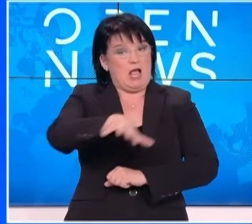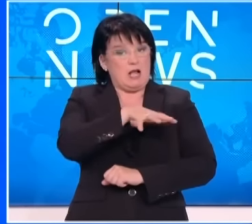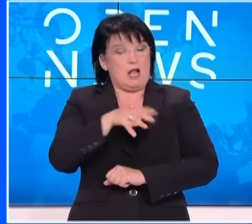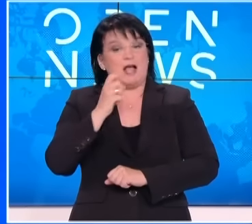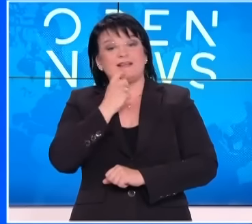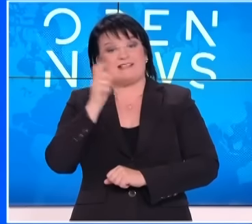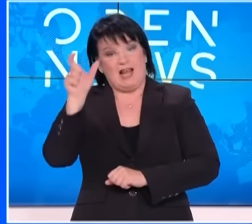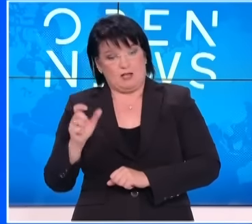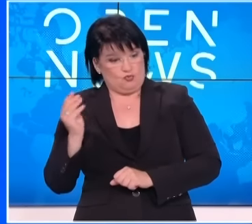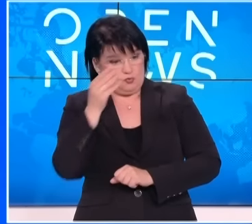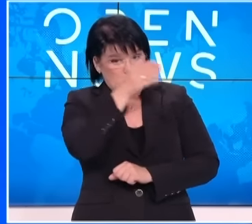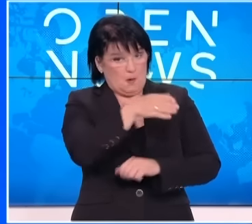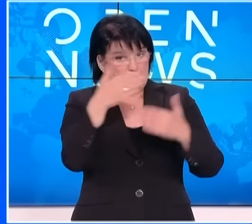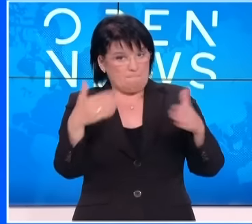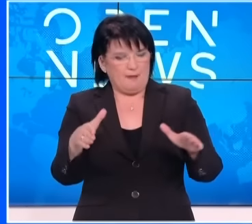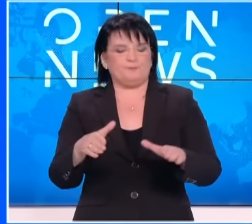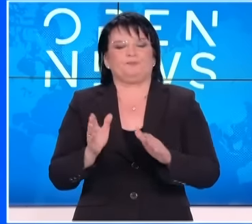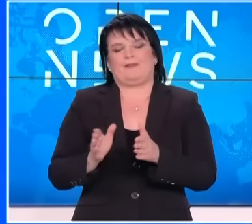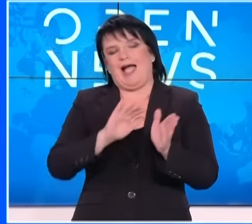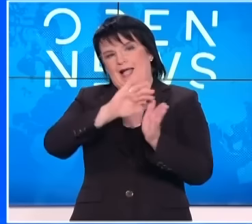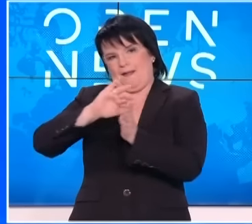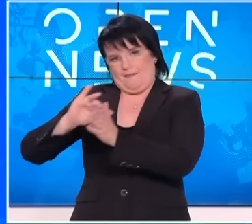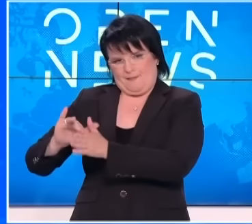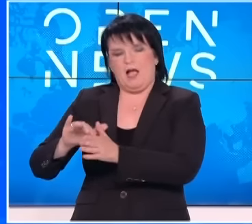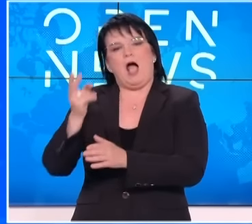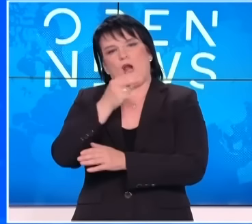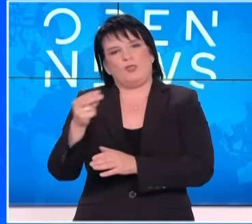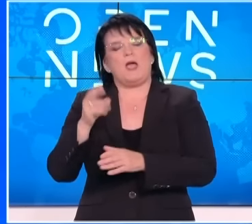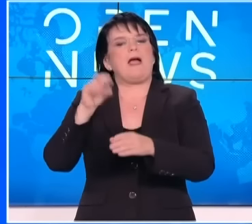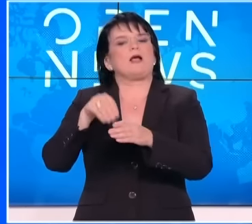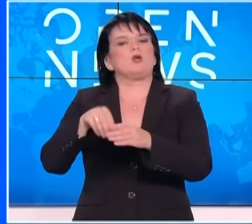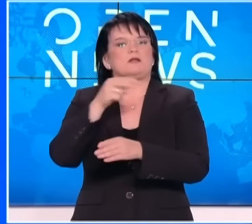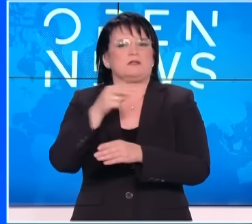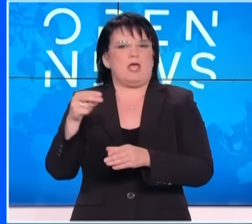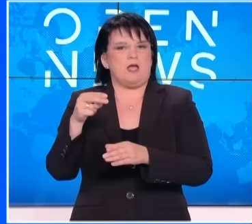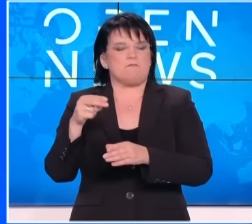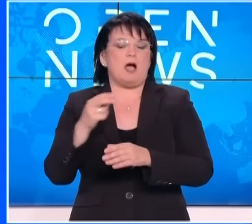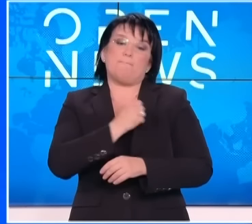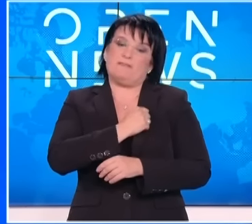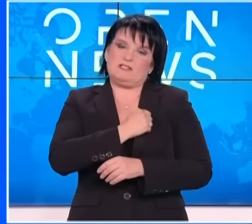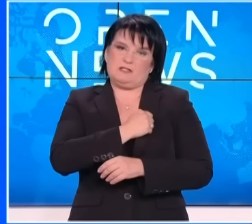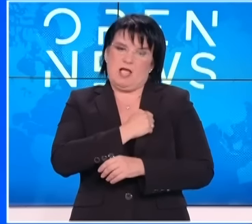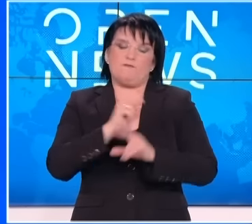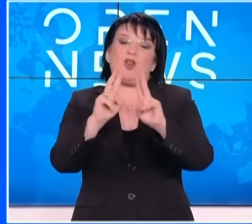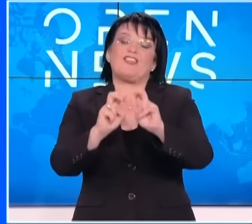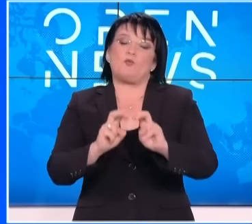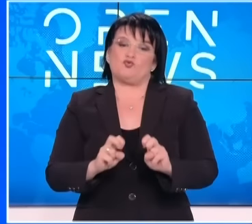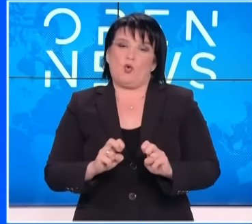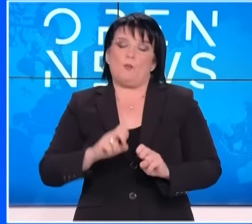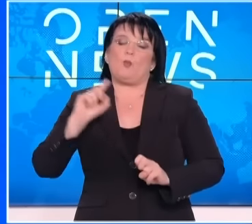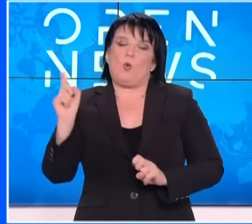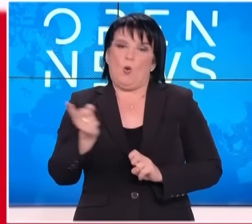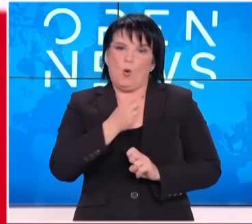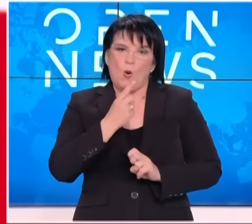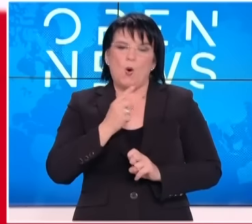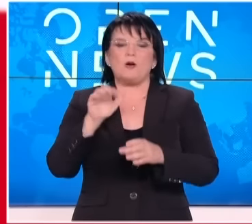κασελάκης θέλω όμως να πάμε στις στις εκλογές να έρθουμε μάλλον και πάλι στις εκλογές υπάρχουν οι εκτιμήσεις των περισσότερων δημοσκόπων μην πω όλων πως